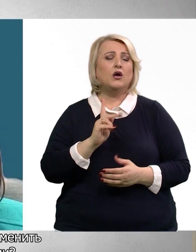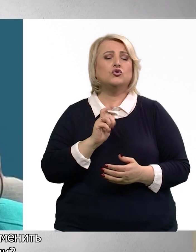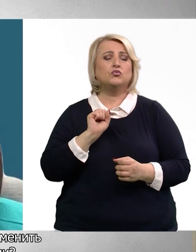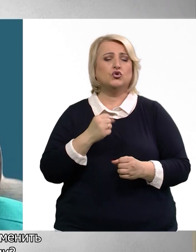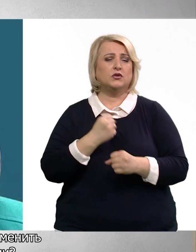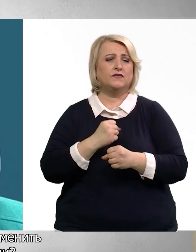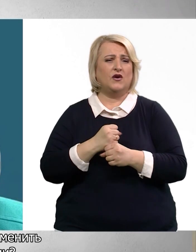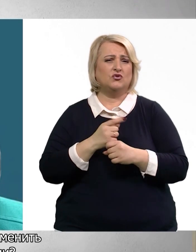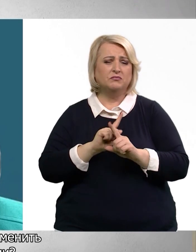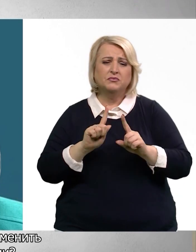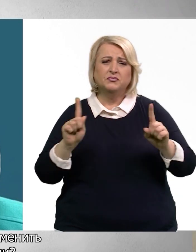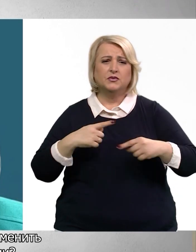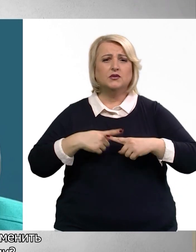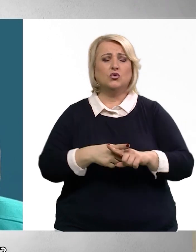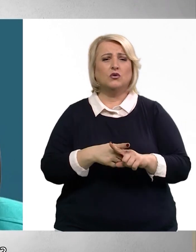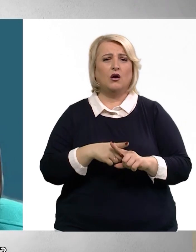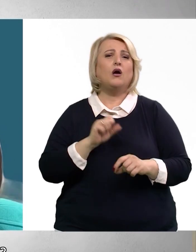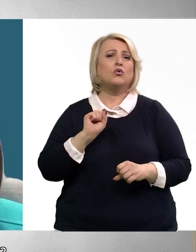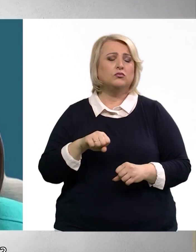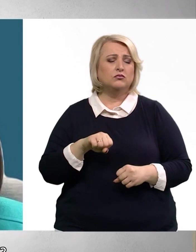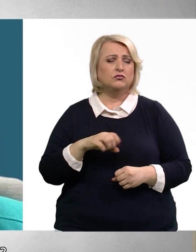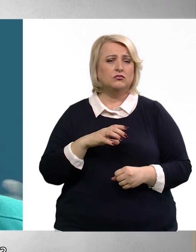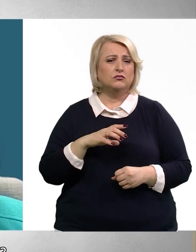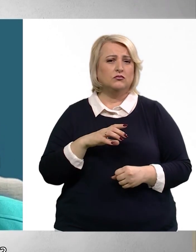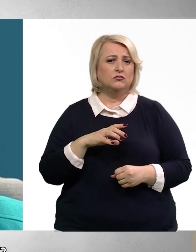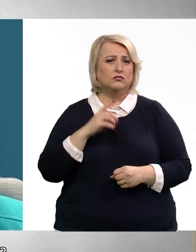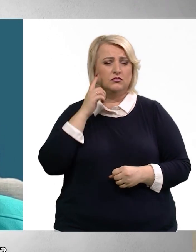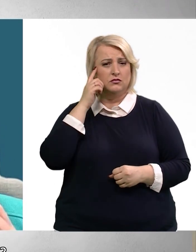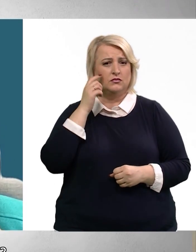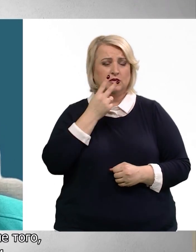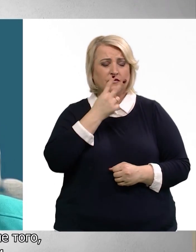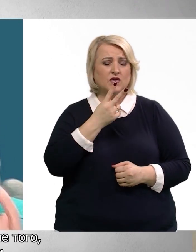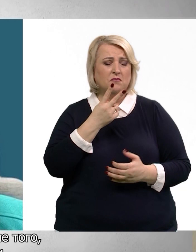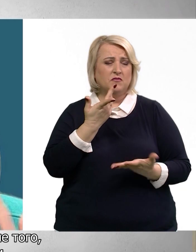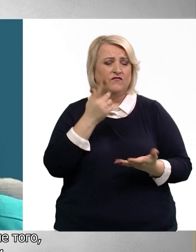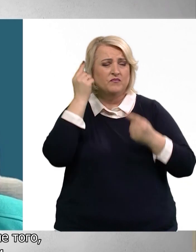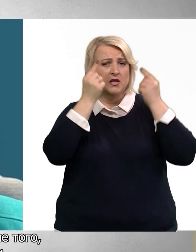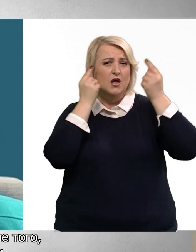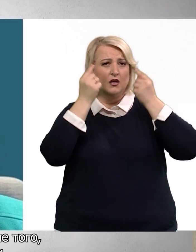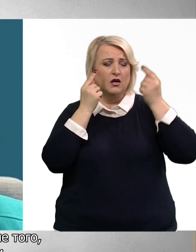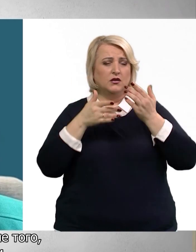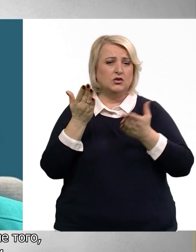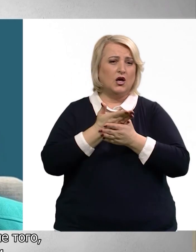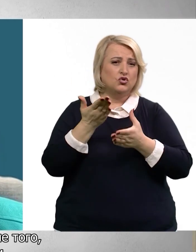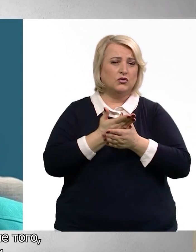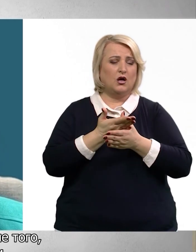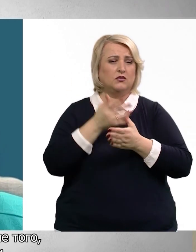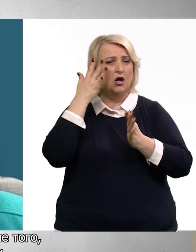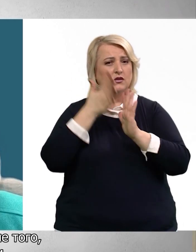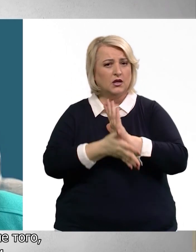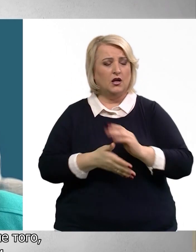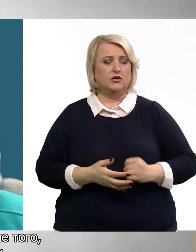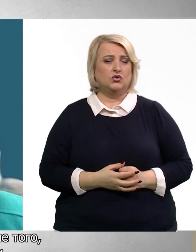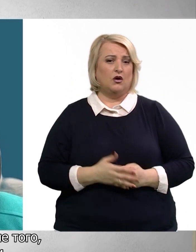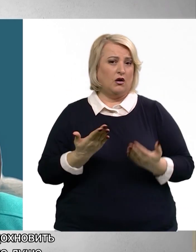se poate face diferit cu tehnologia aia? Cum pot să creezi ei ceva diferit? Să avem mentalitatea asta de a ajuta și